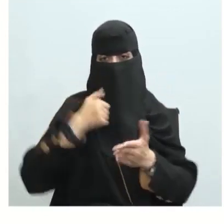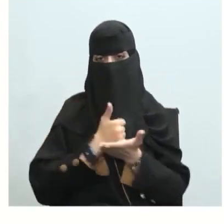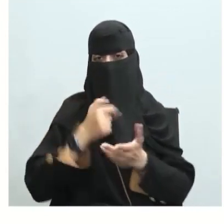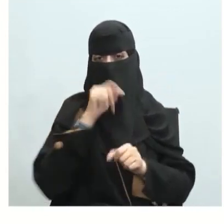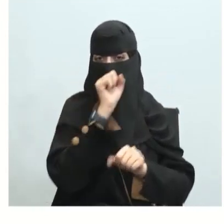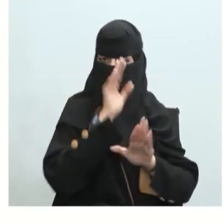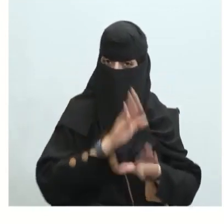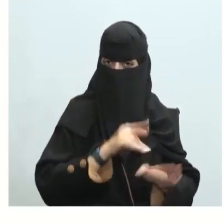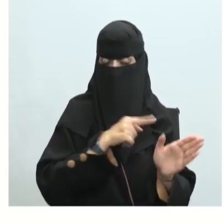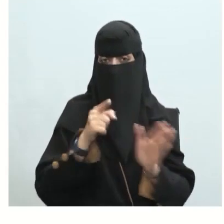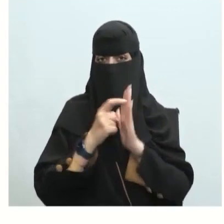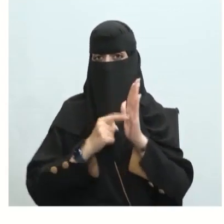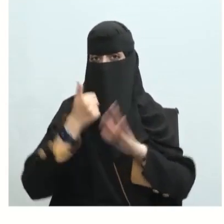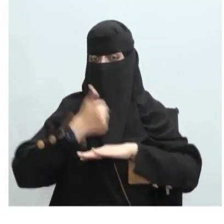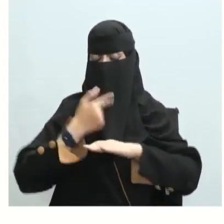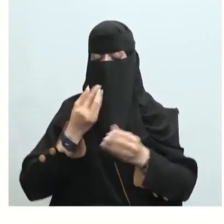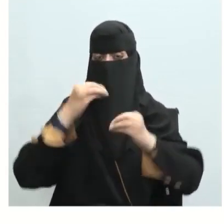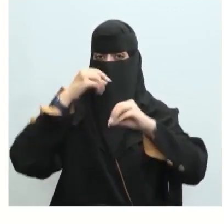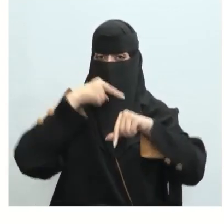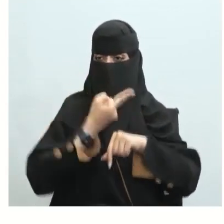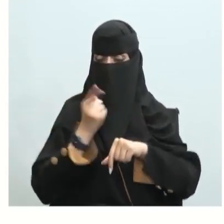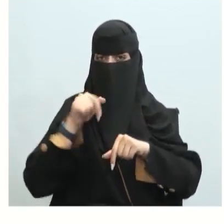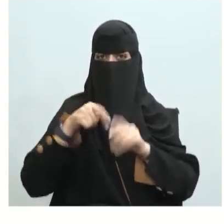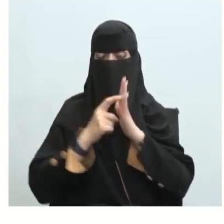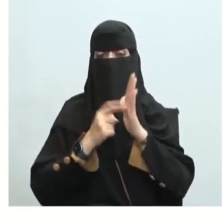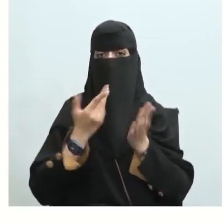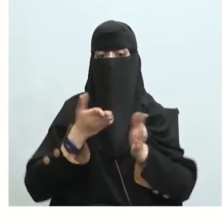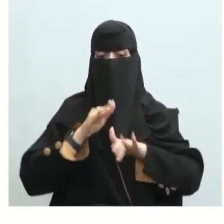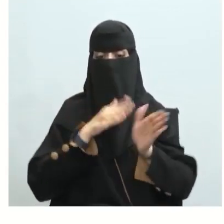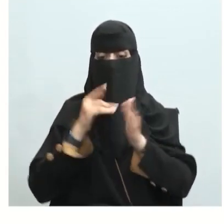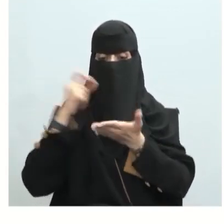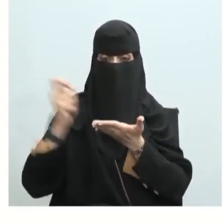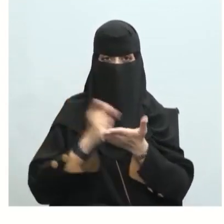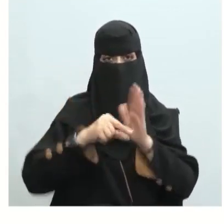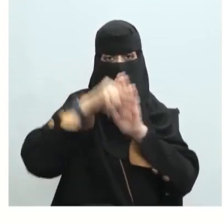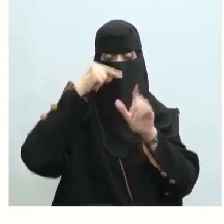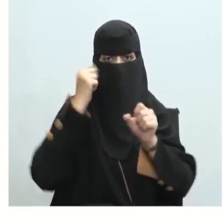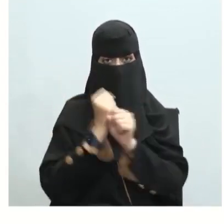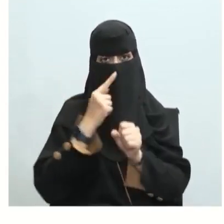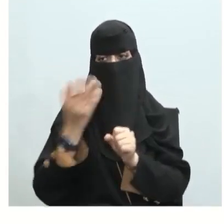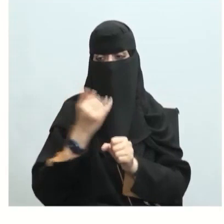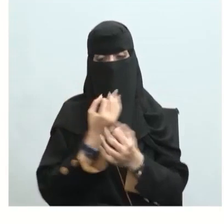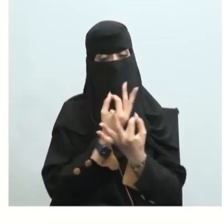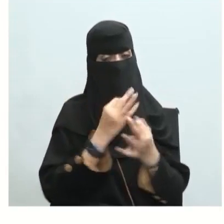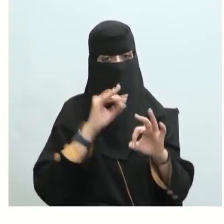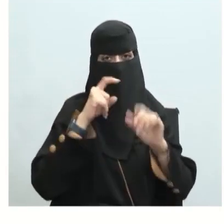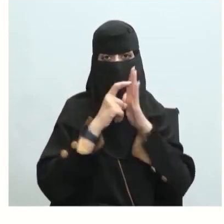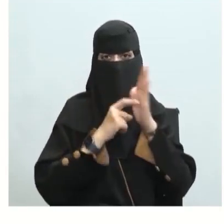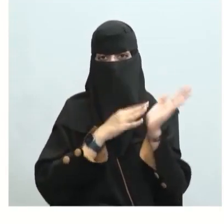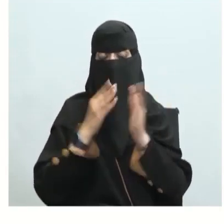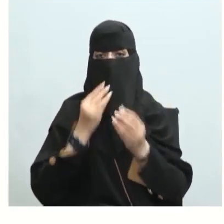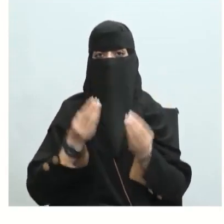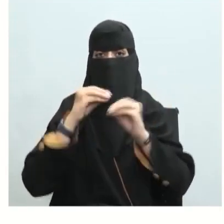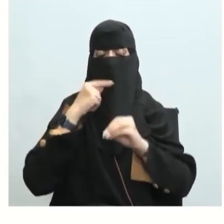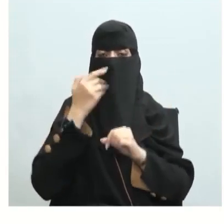وخصائصها وعناصرها الرئيسه ومحتويات كل عنصر ايضا تكتب موضوعا وظيفيا مستوفيا عناصره وايضا